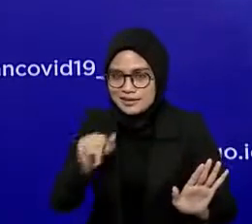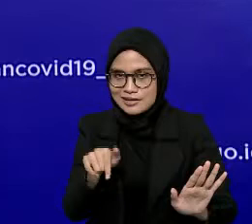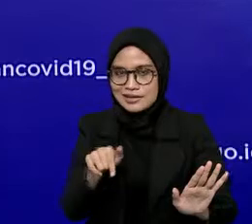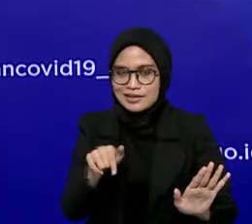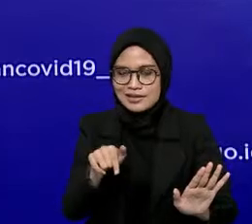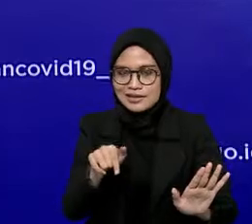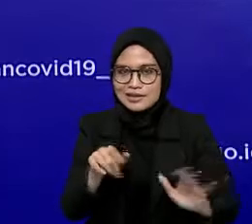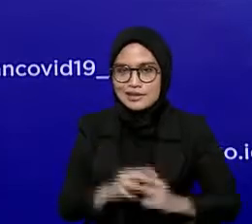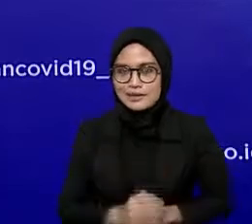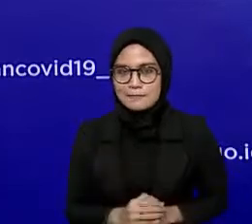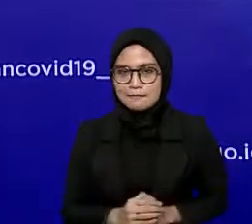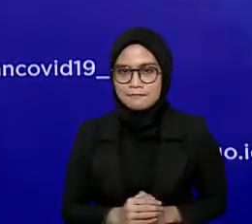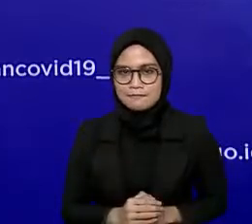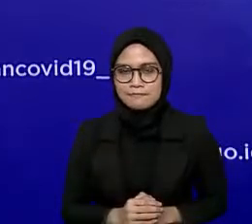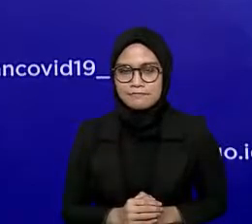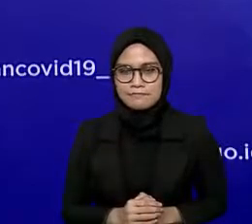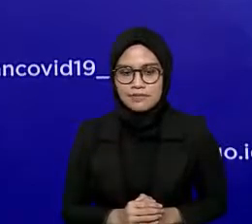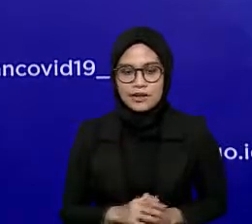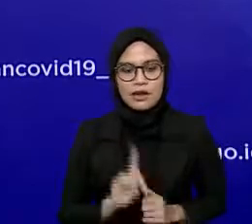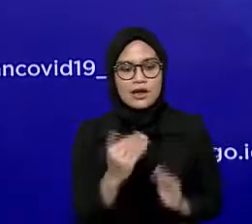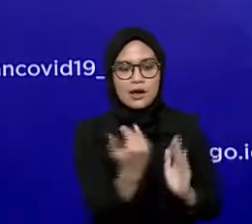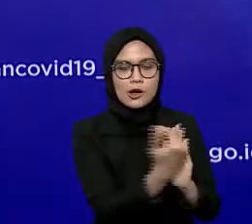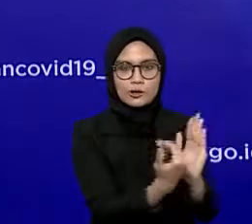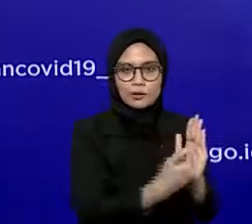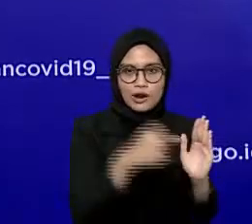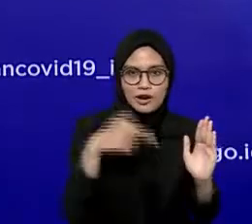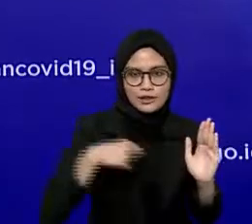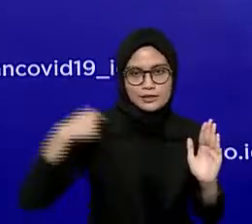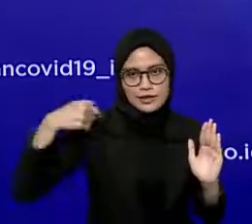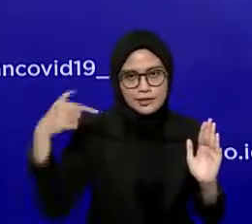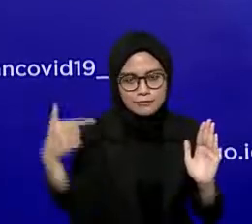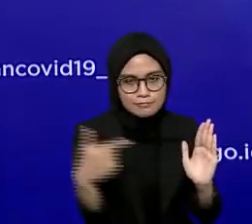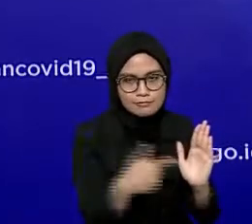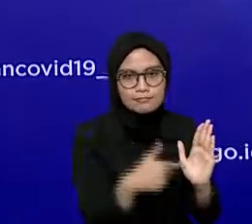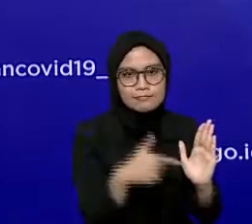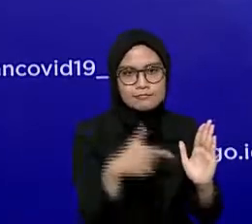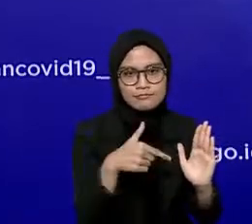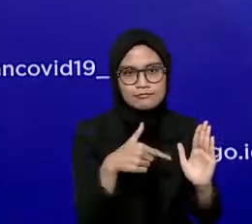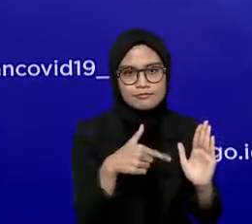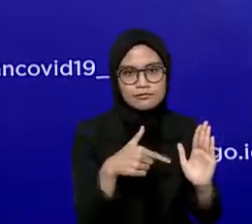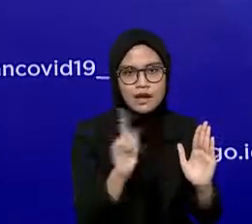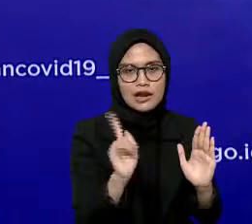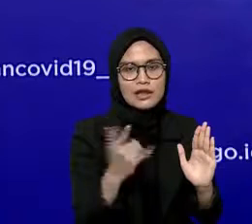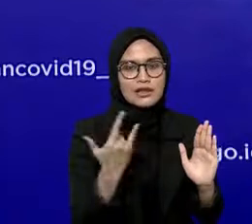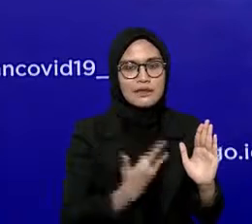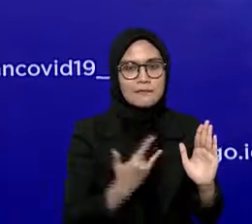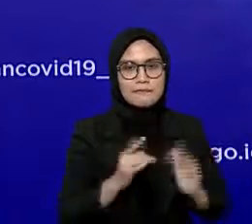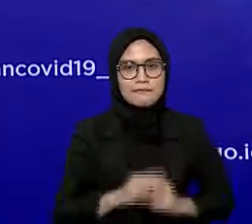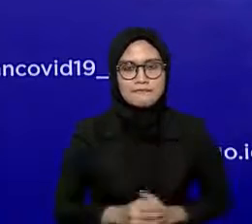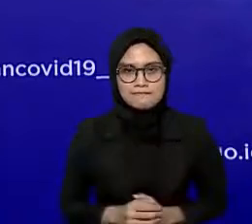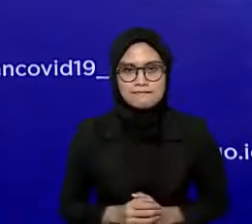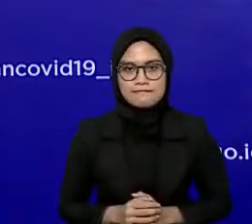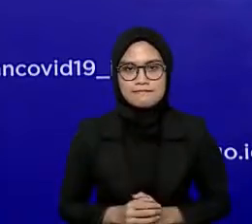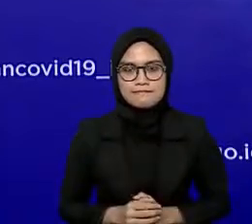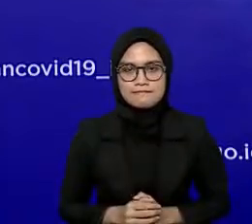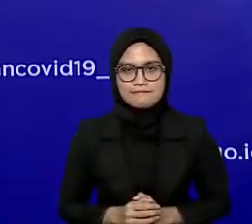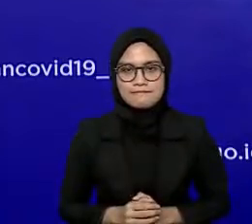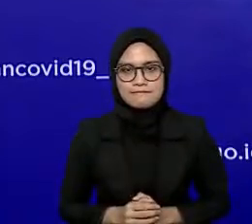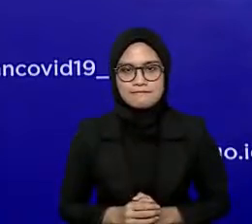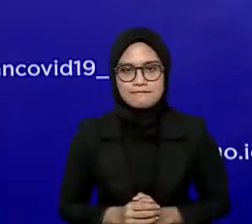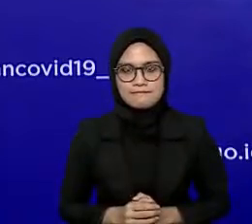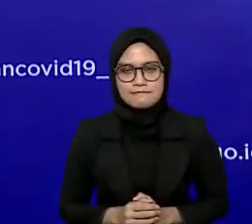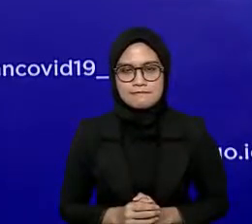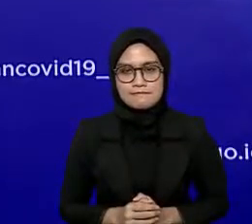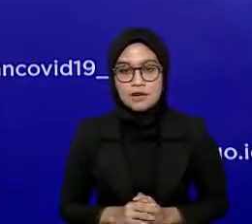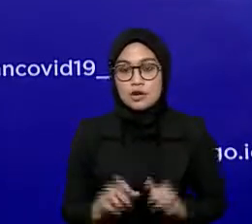beberapa pengendalian protokol kesehatan pada sektor aktivitas masyarakat yang berpotensi menimbulkan kerumunan